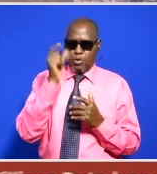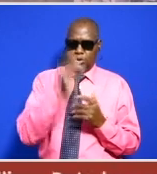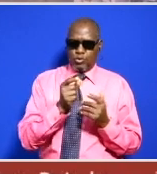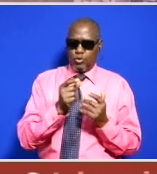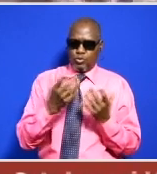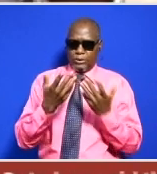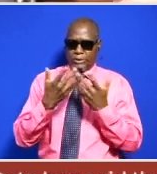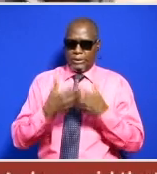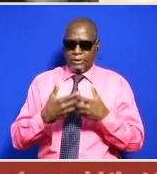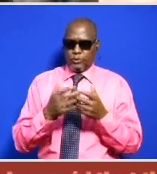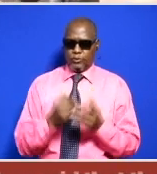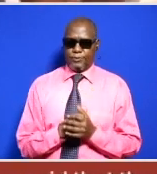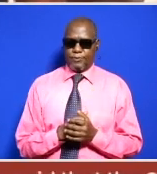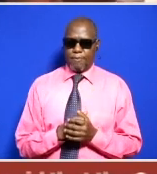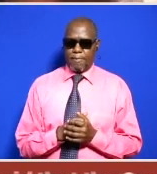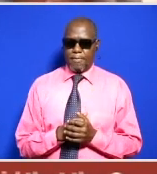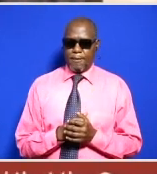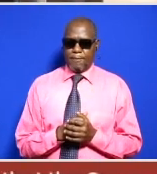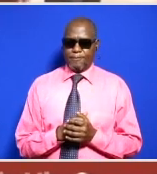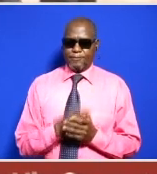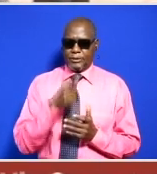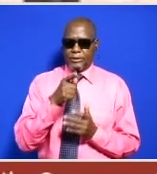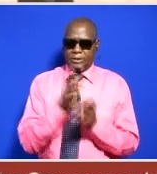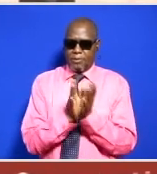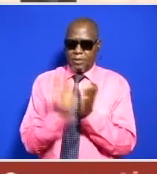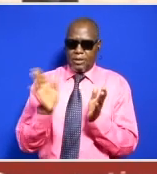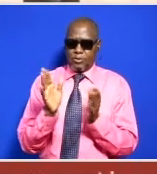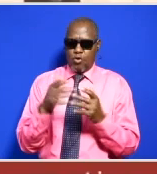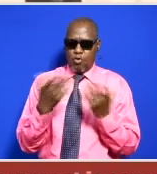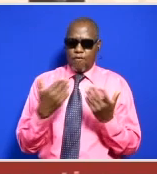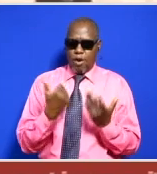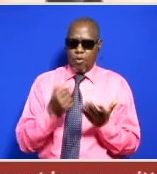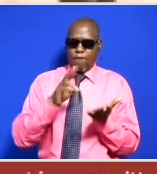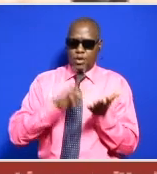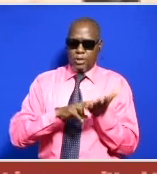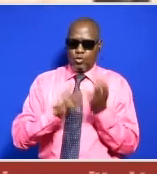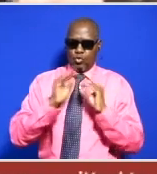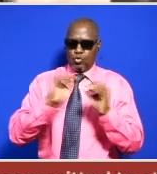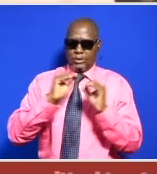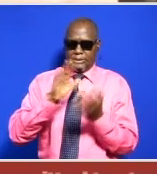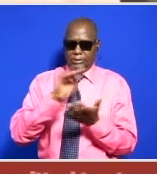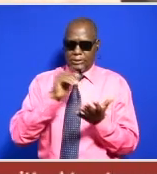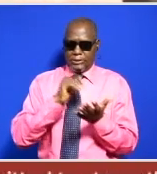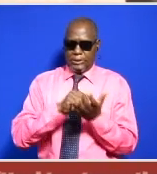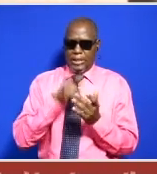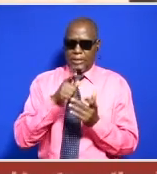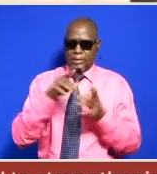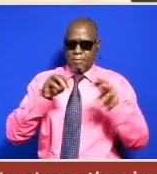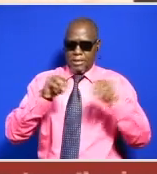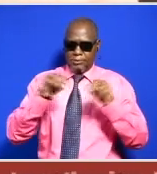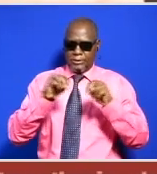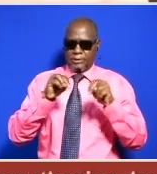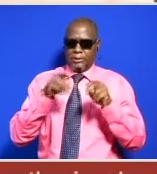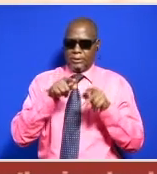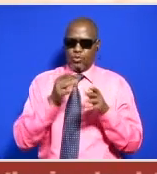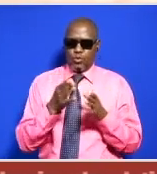integration. This will be a branch of one of our vocational training, na kwa hivyo hii tutakuwa tunaimanage na hiyo njia. Na